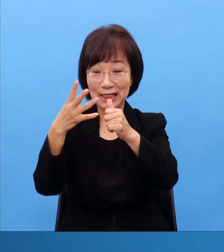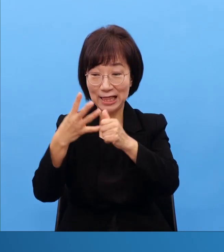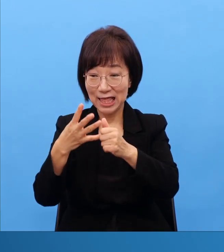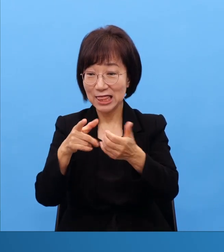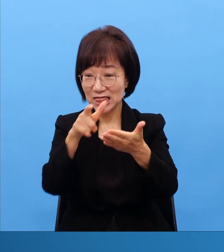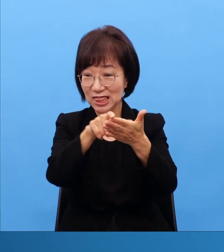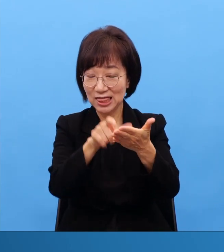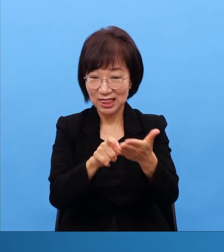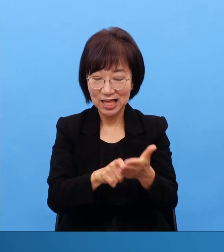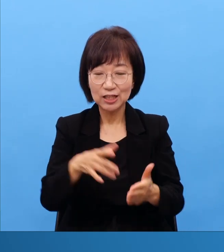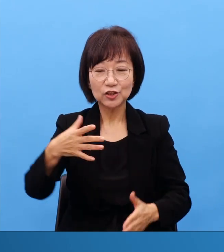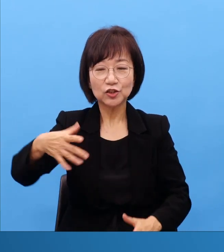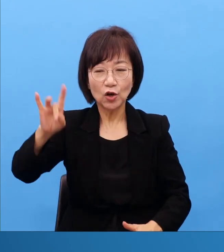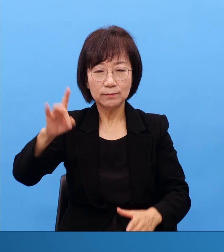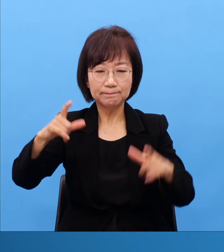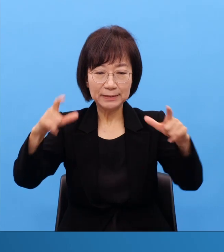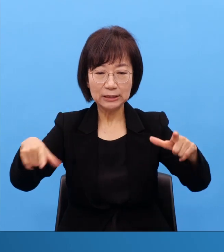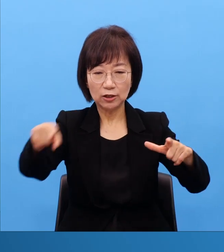왔을 때에